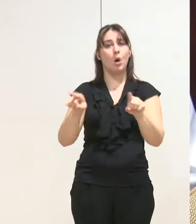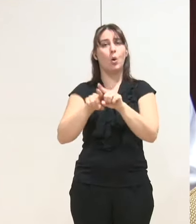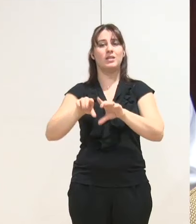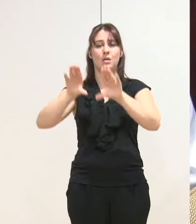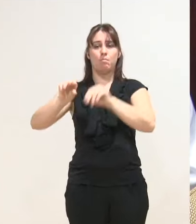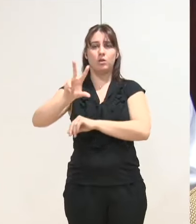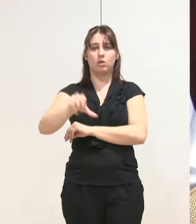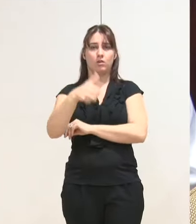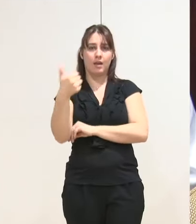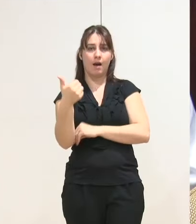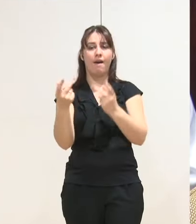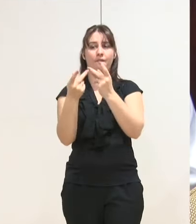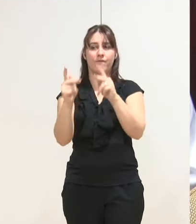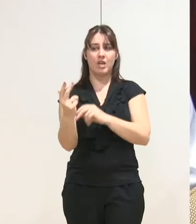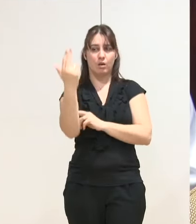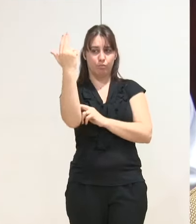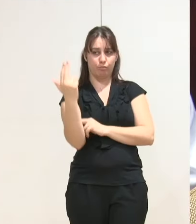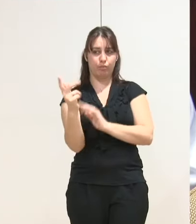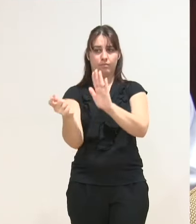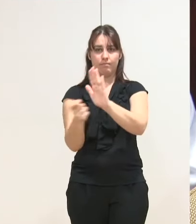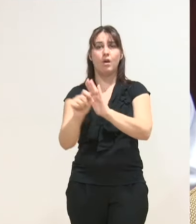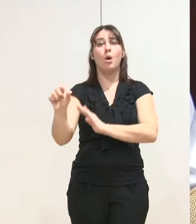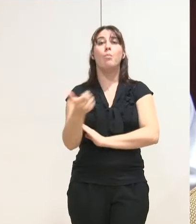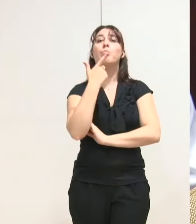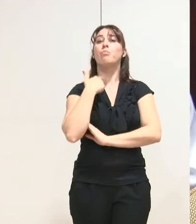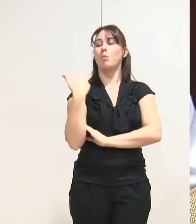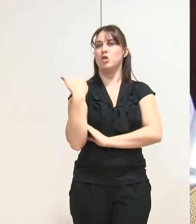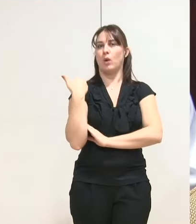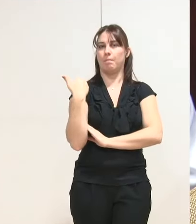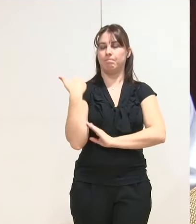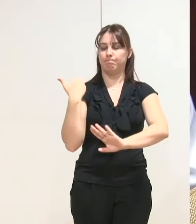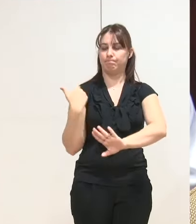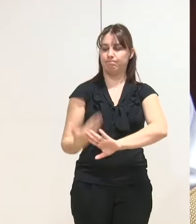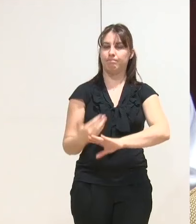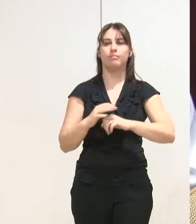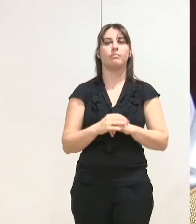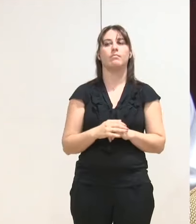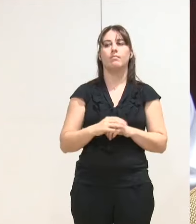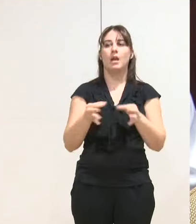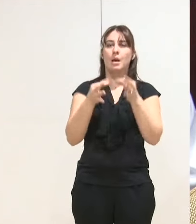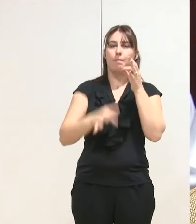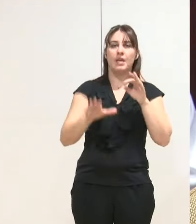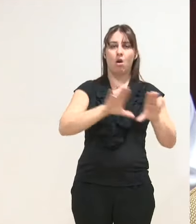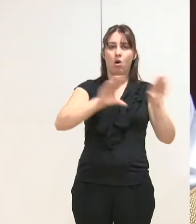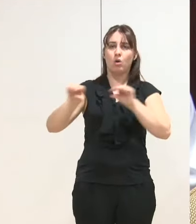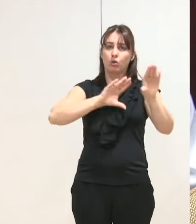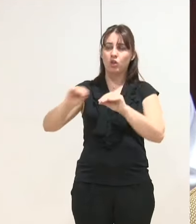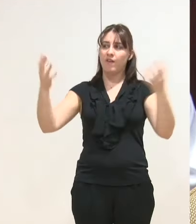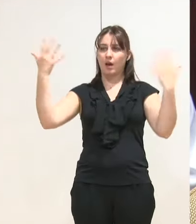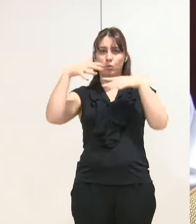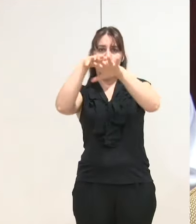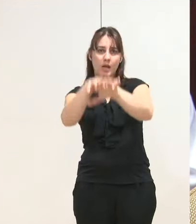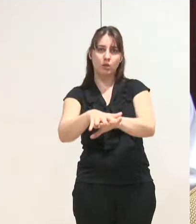postes pour une commune à partir du 1er juin le bilan des transferts et des mutualisations pour la ville de